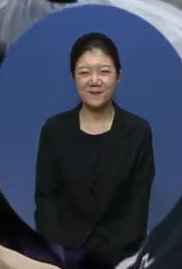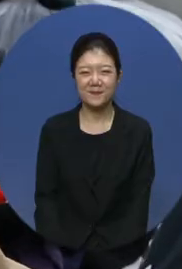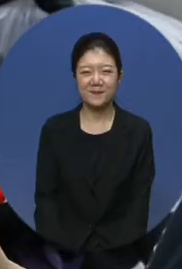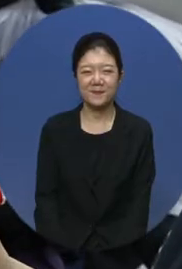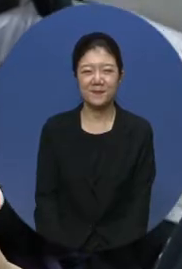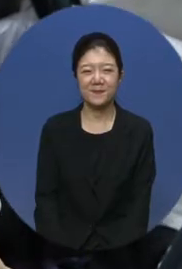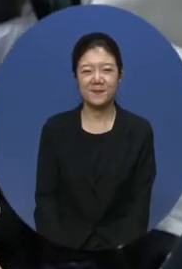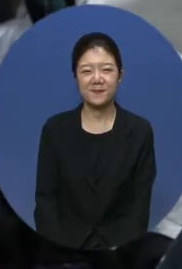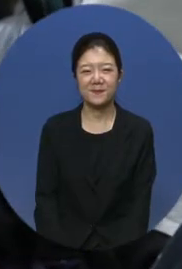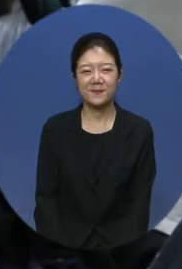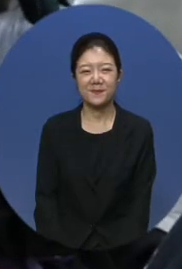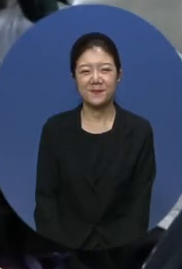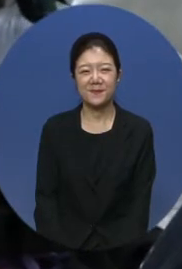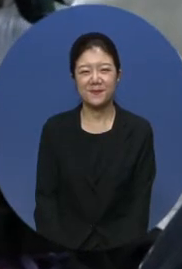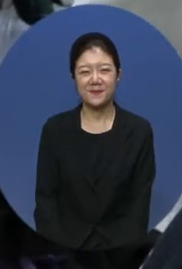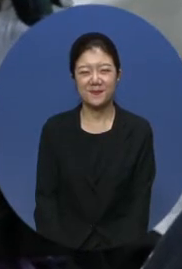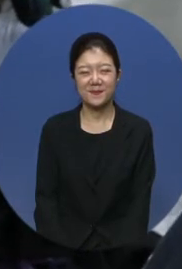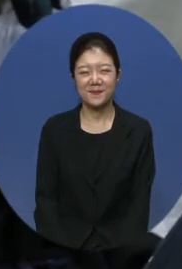그냥